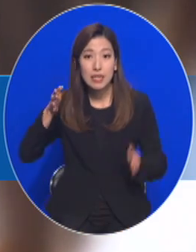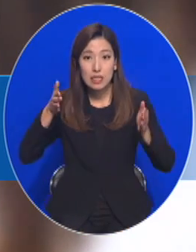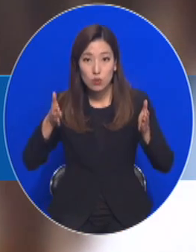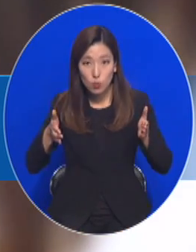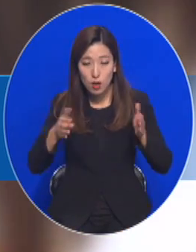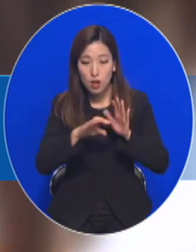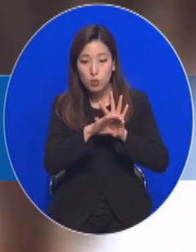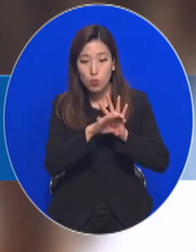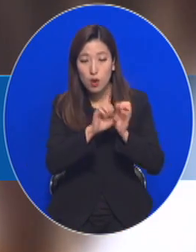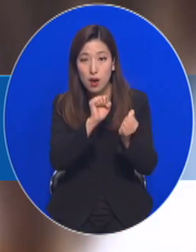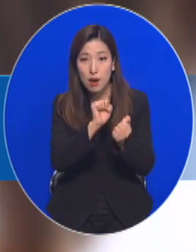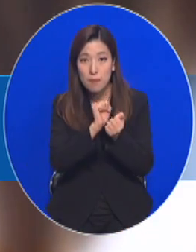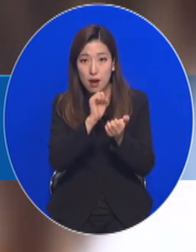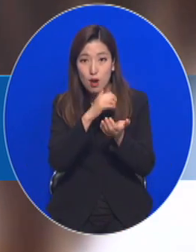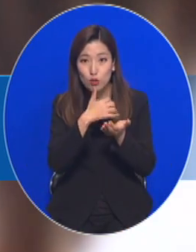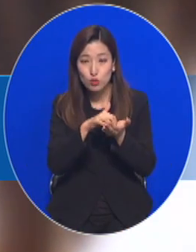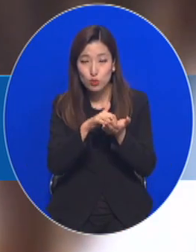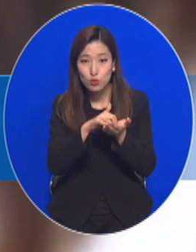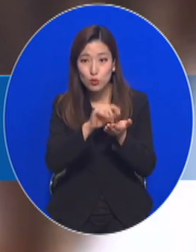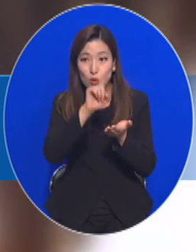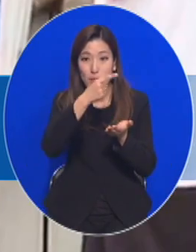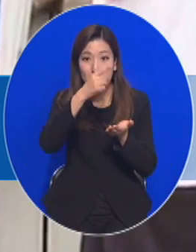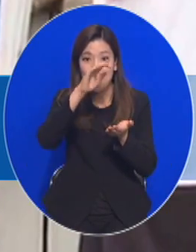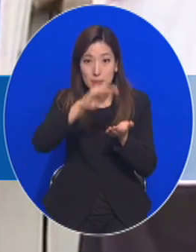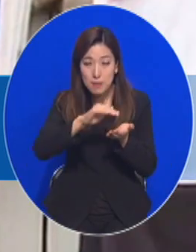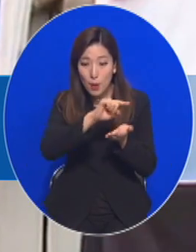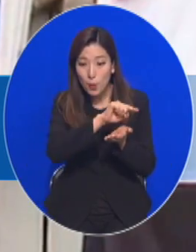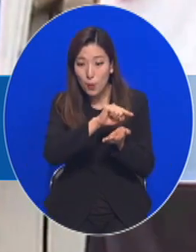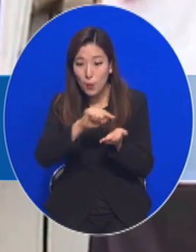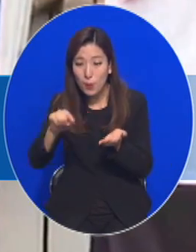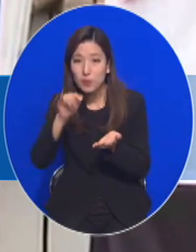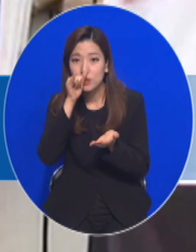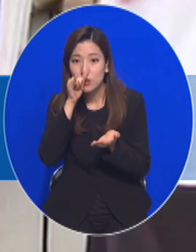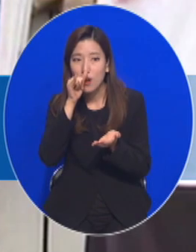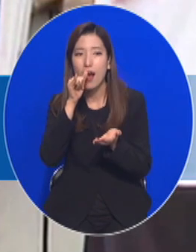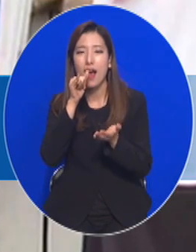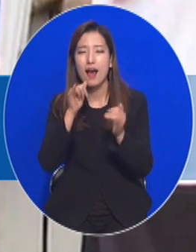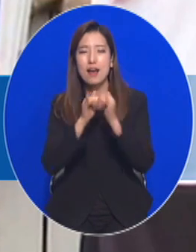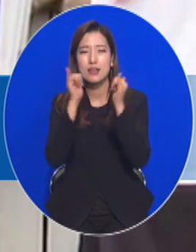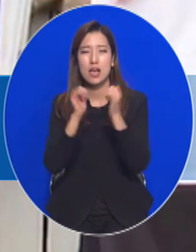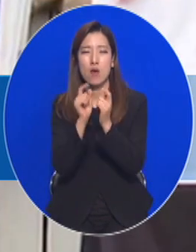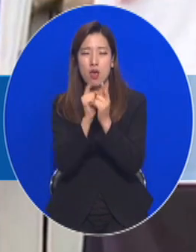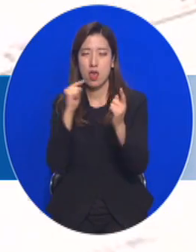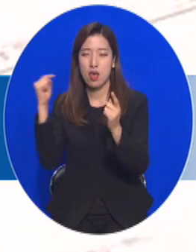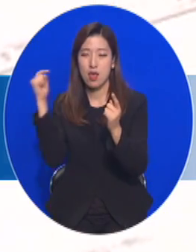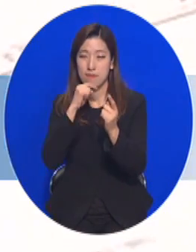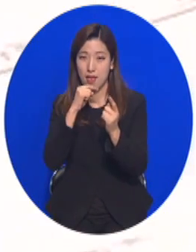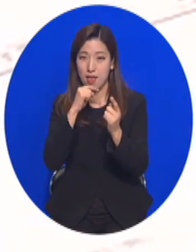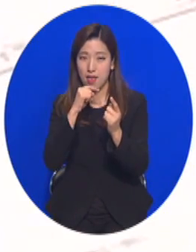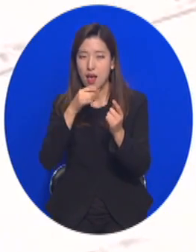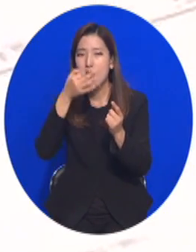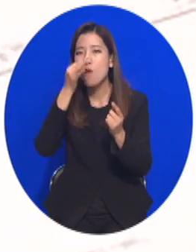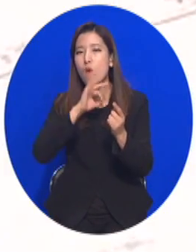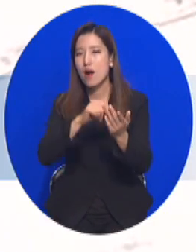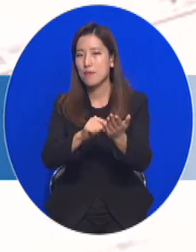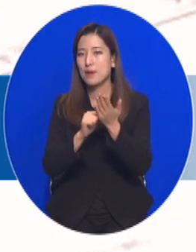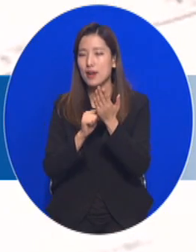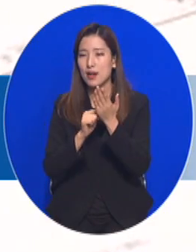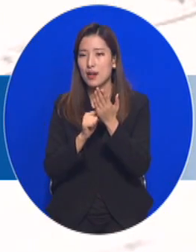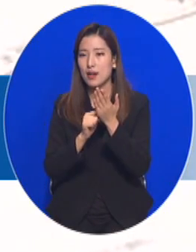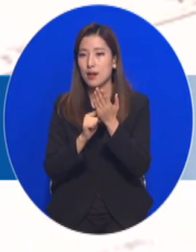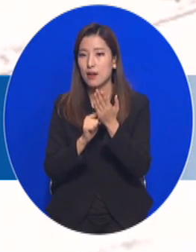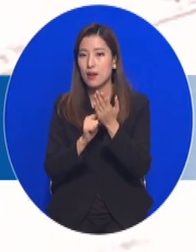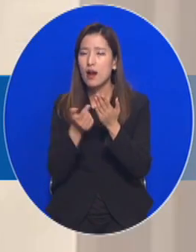유지하는 가운데 방역당국은 거리두기 효과가 감소 3 에 반영된 것으로 보고 있습니다 다만